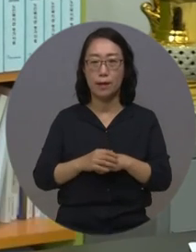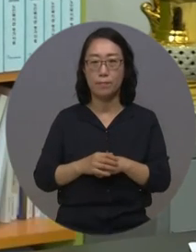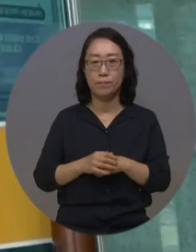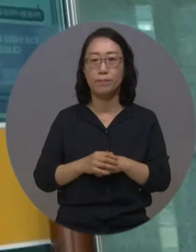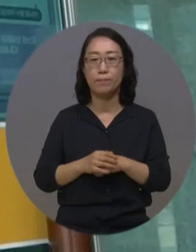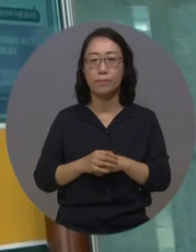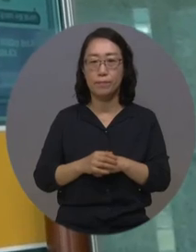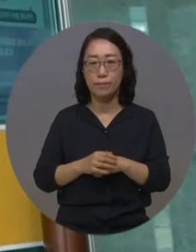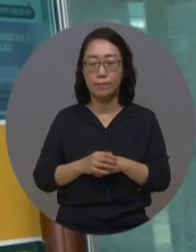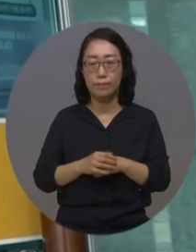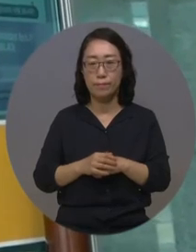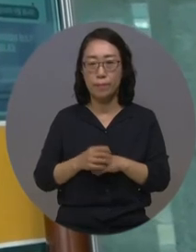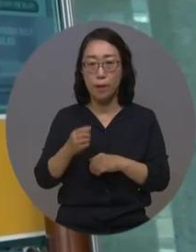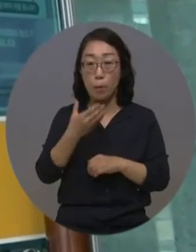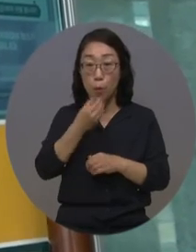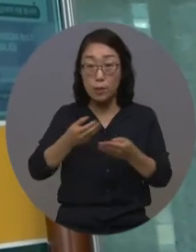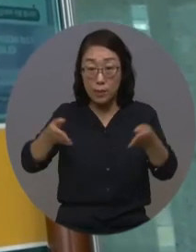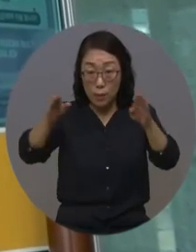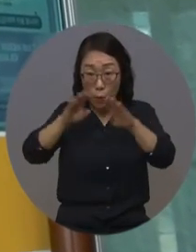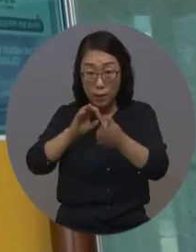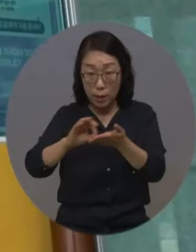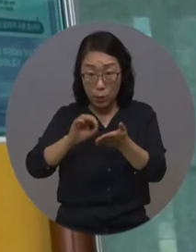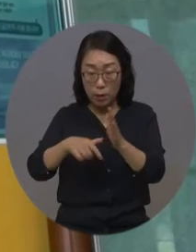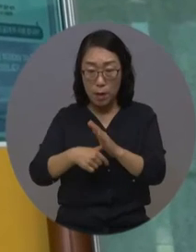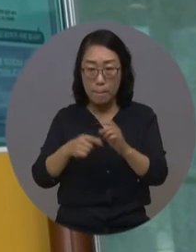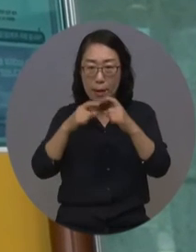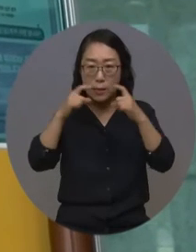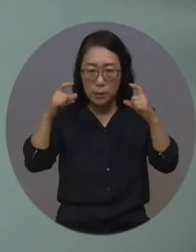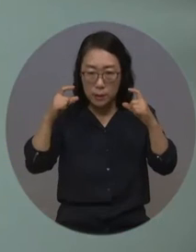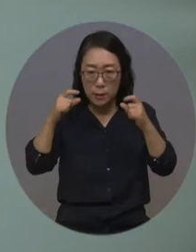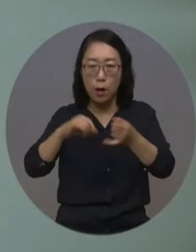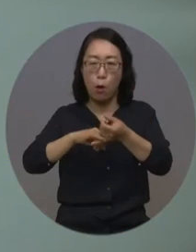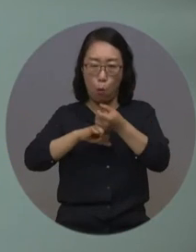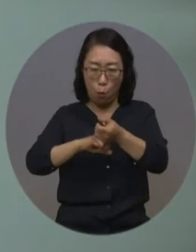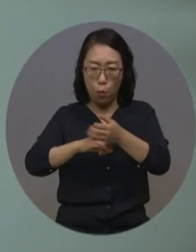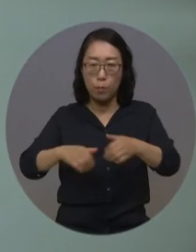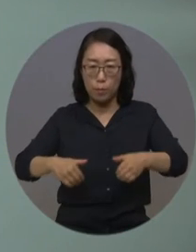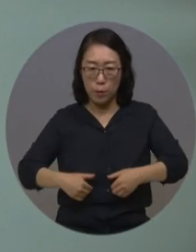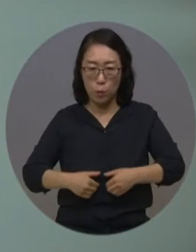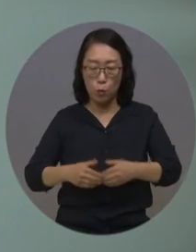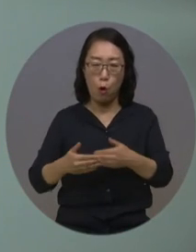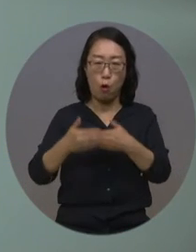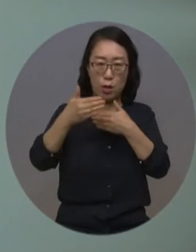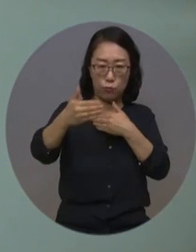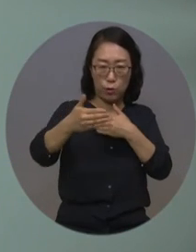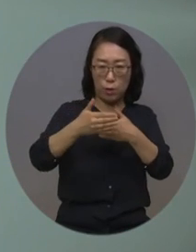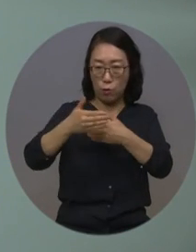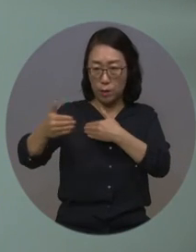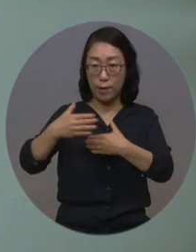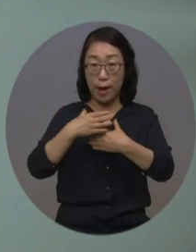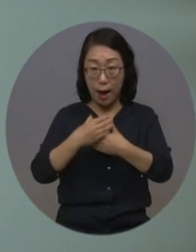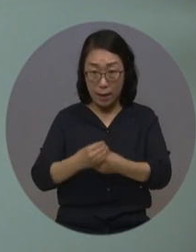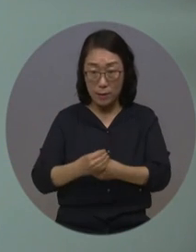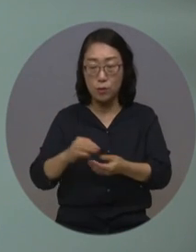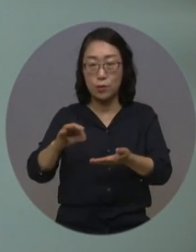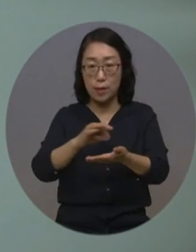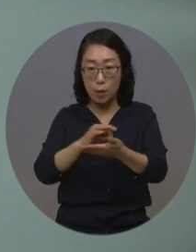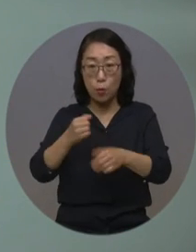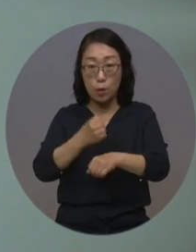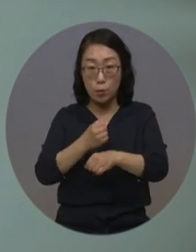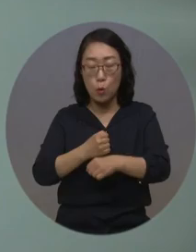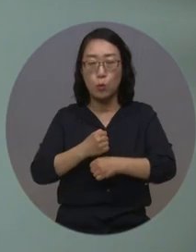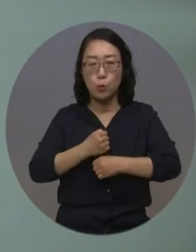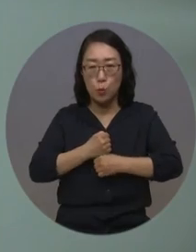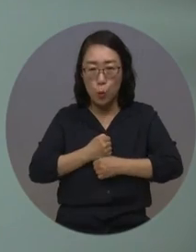고맙습니다. 한편 복지관 이용 시 마스크를 필수 착용하고 사회적 거리 두기를 준수하며 안전한 이용이 가능하도록